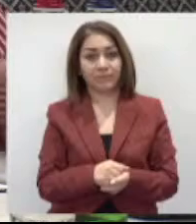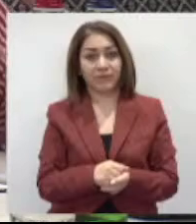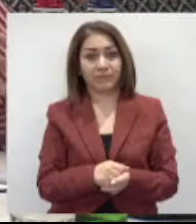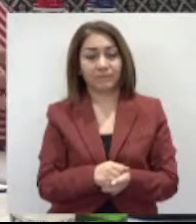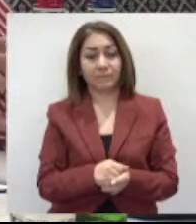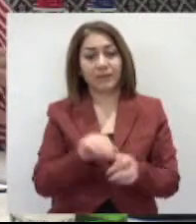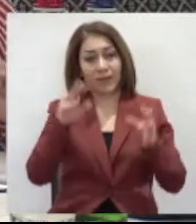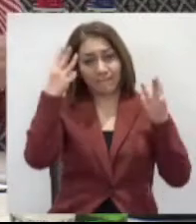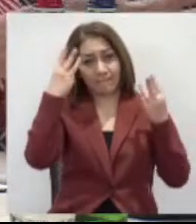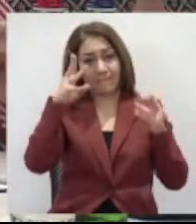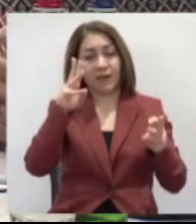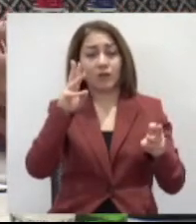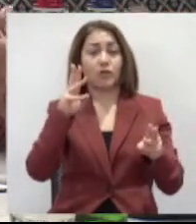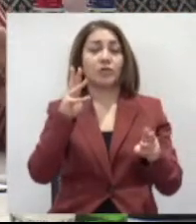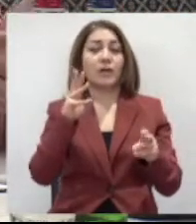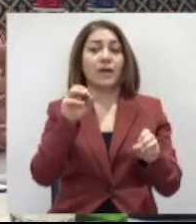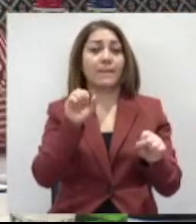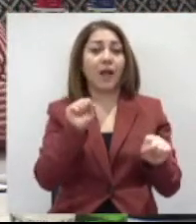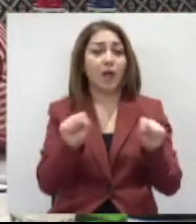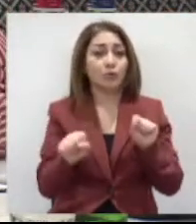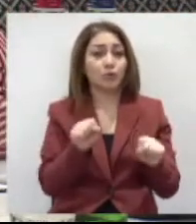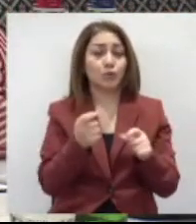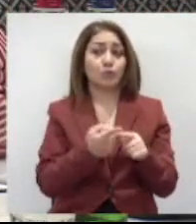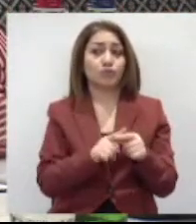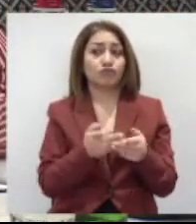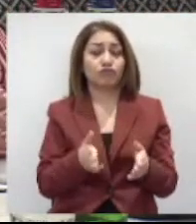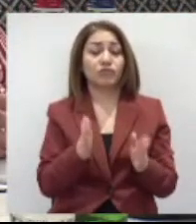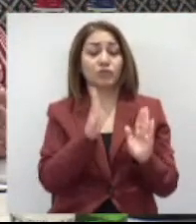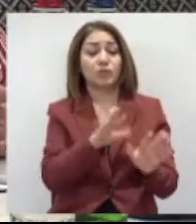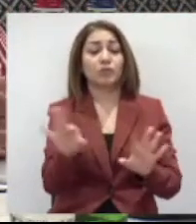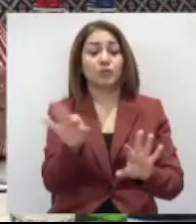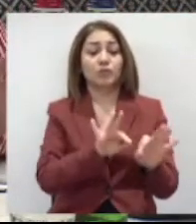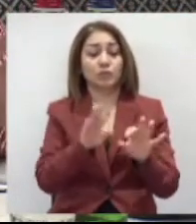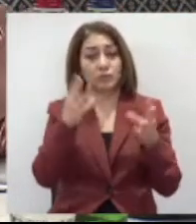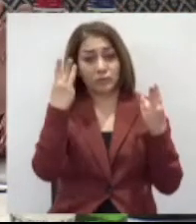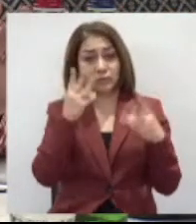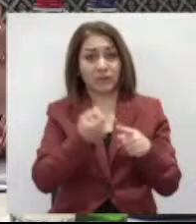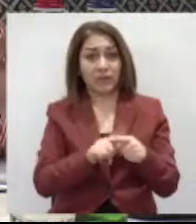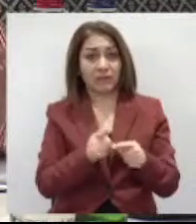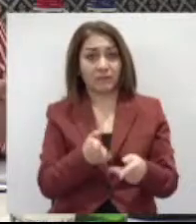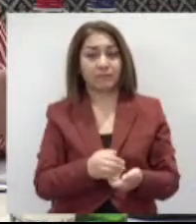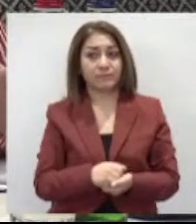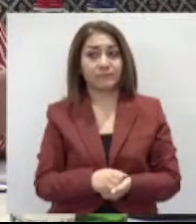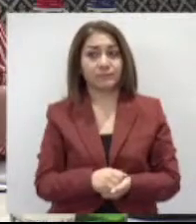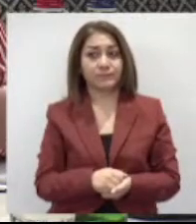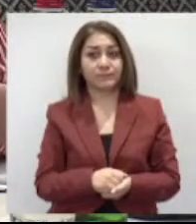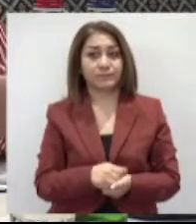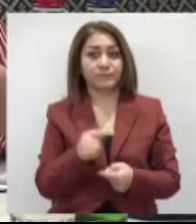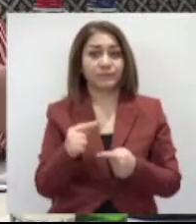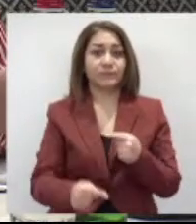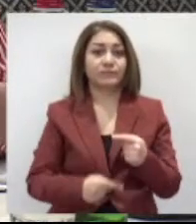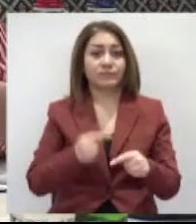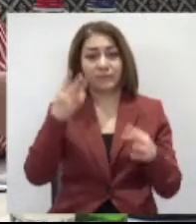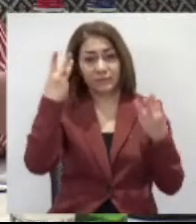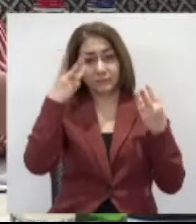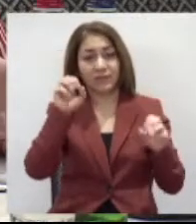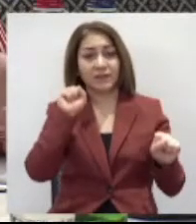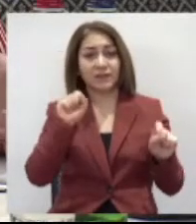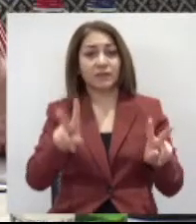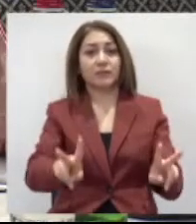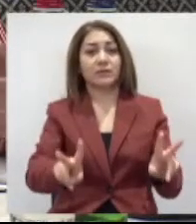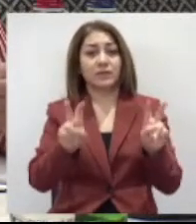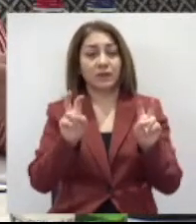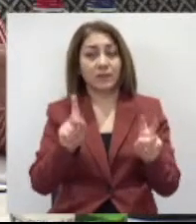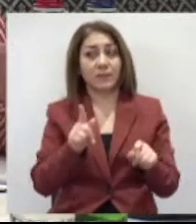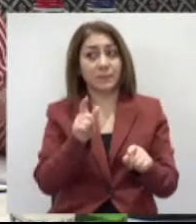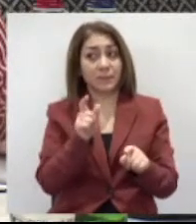մեթոդաբանությունը հիմնական դա է եղել հենց այդ տարբերակով այդ ուղությունները ամրագրելու։ Հաջորդ մեթոդաբանական հանգամանքը,